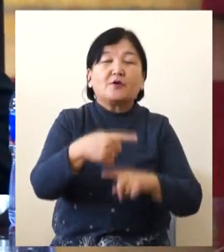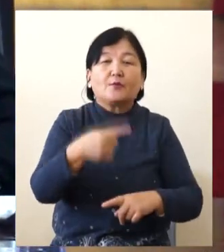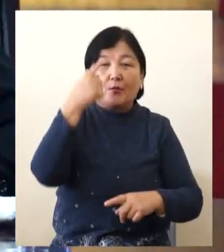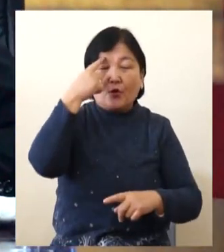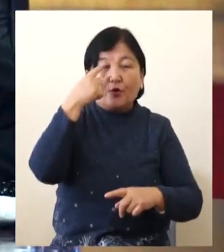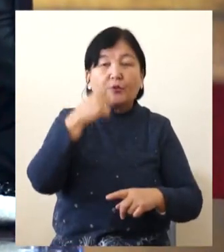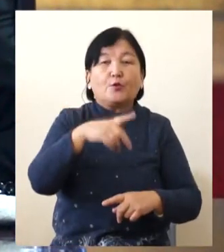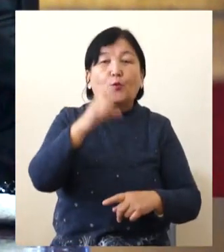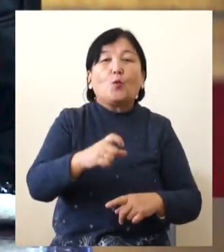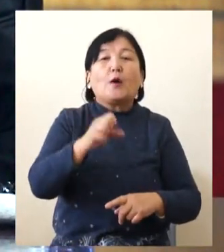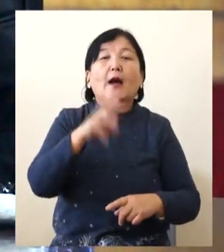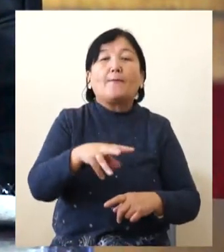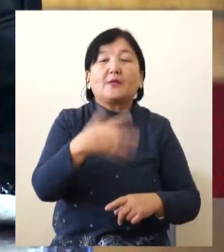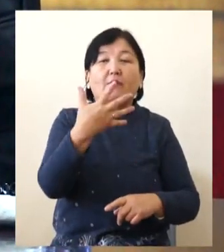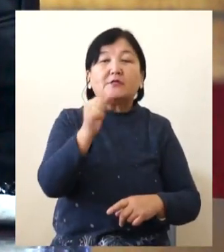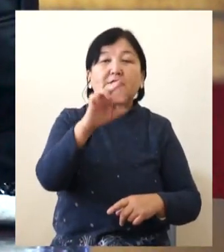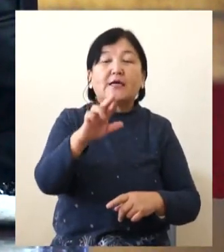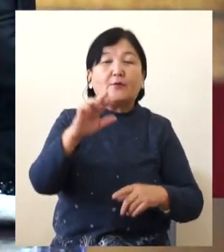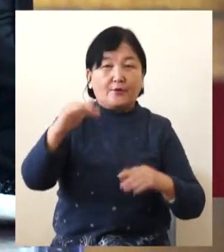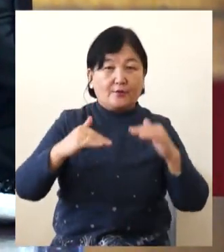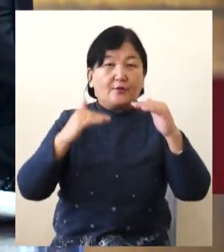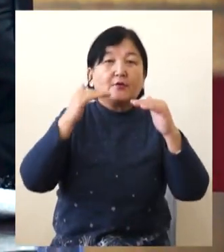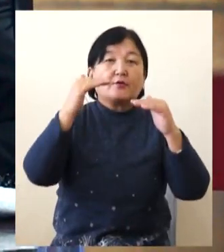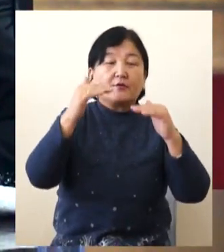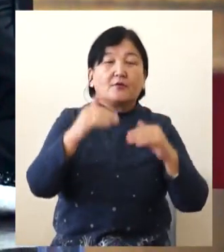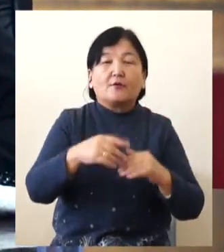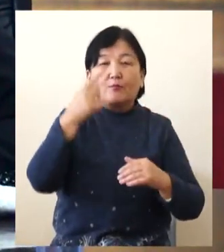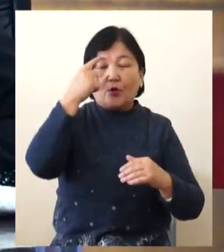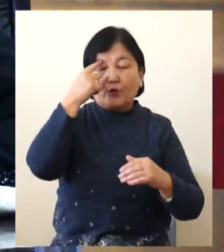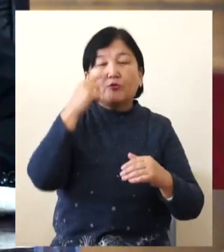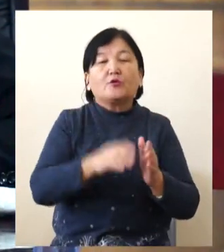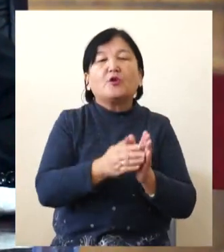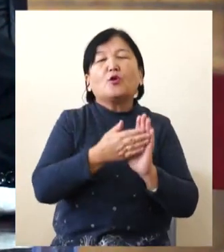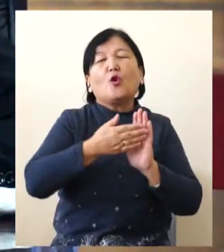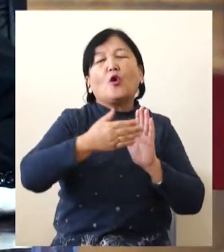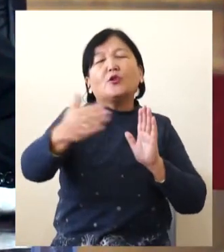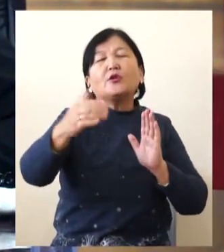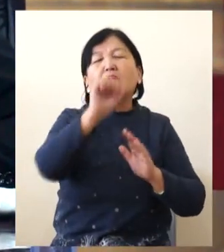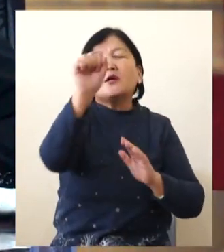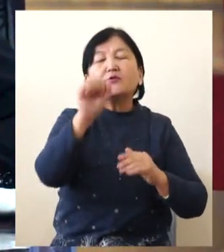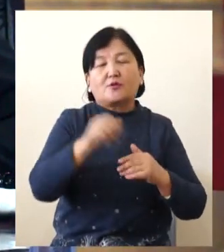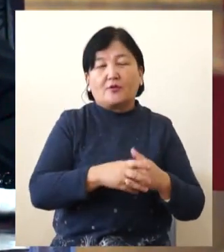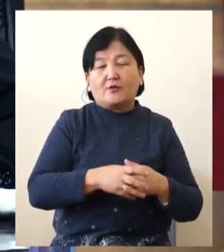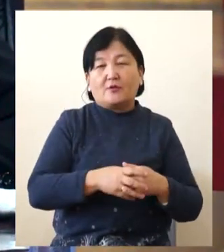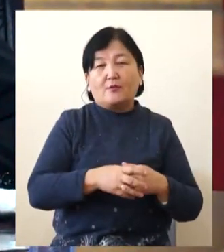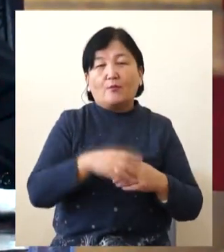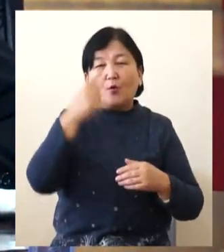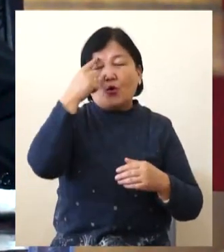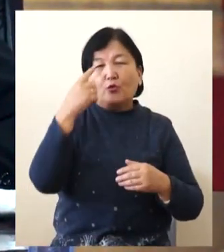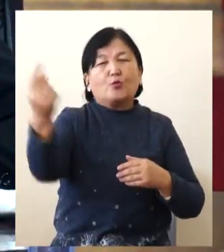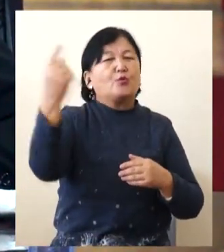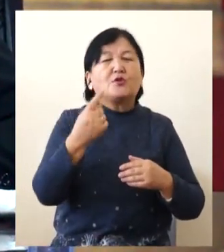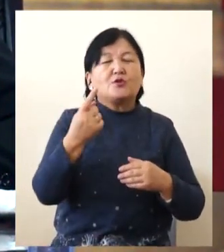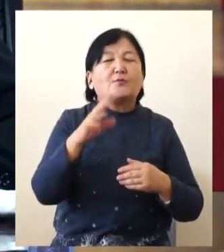Тэгээд дараа нь харъя. Монгол бол энэ асуудлууд их холоо асуудал. Манай харин манай хуруу хүрээд ирж магадгүй.